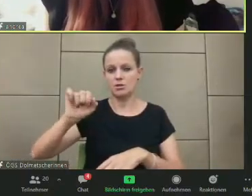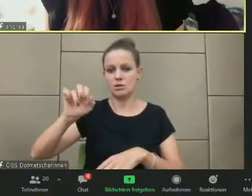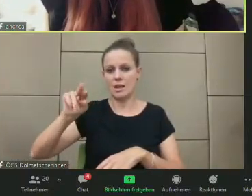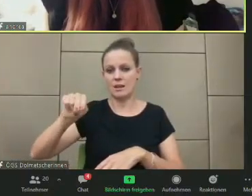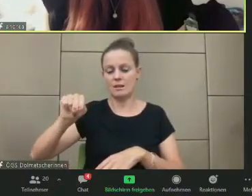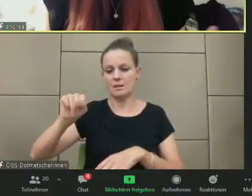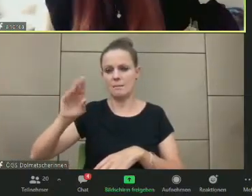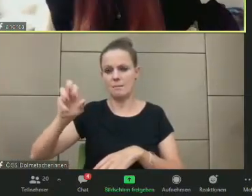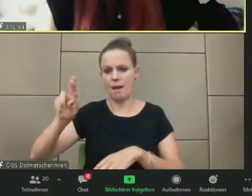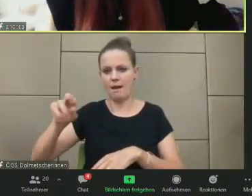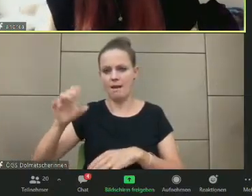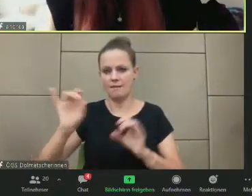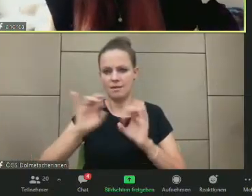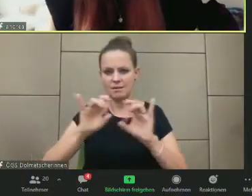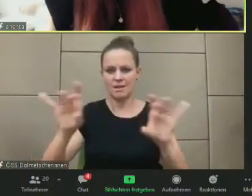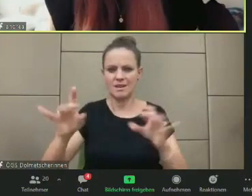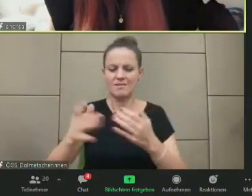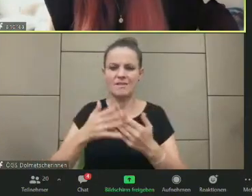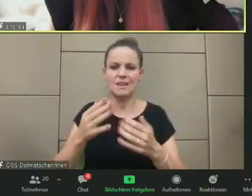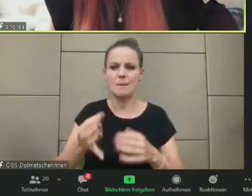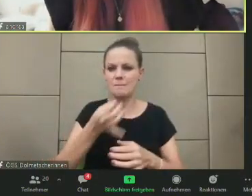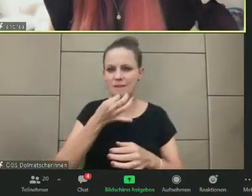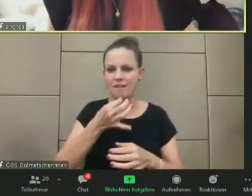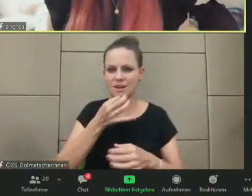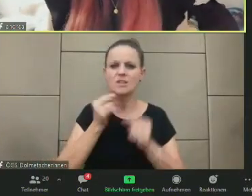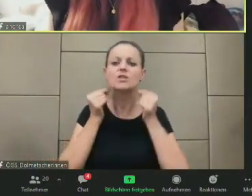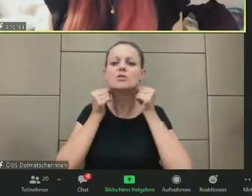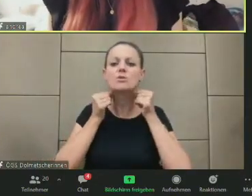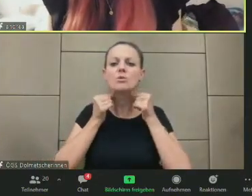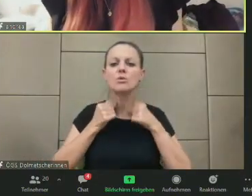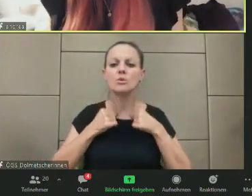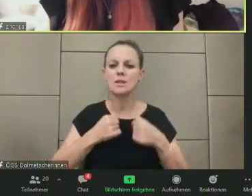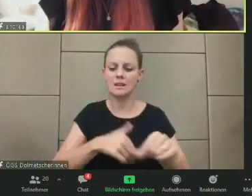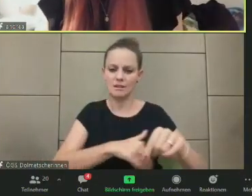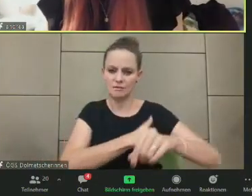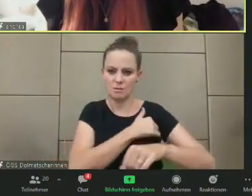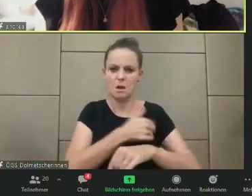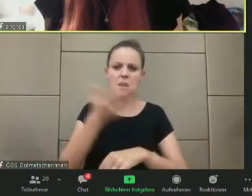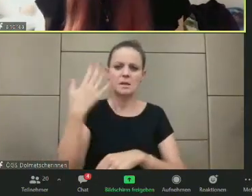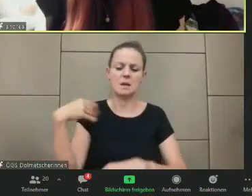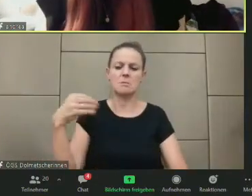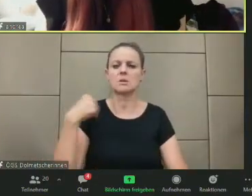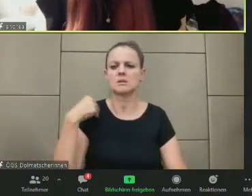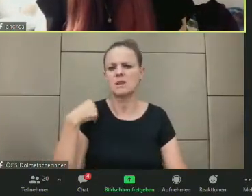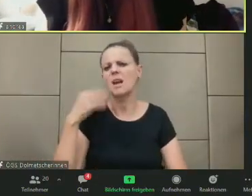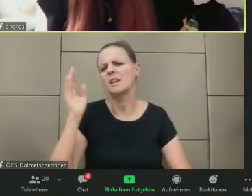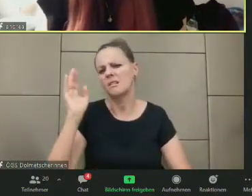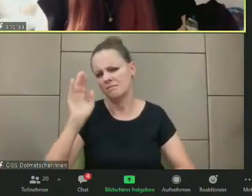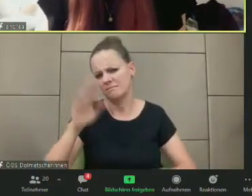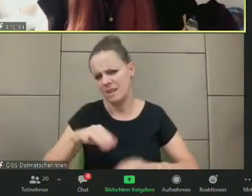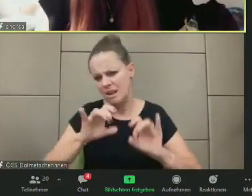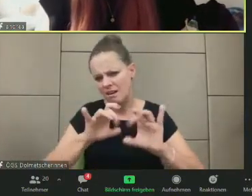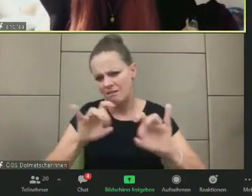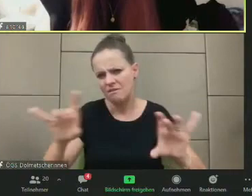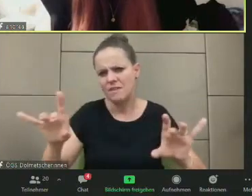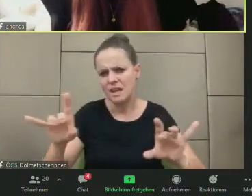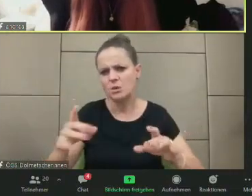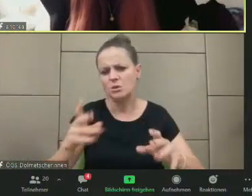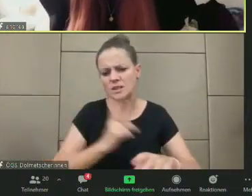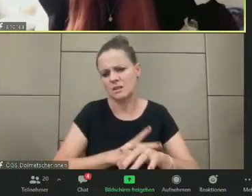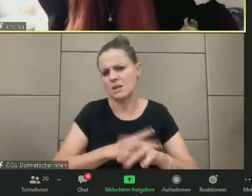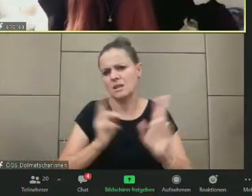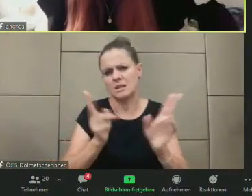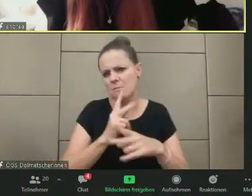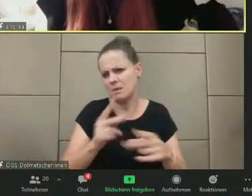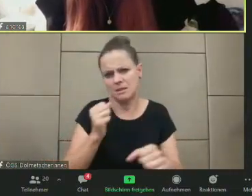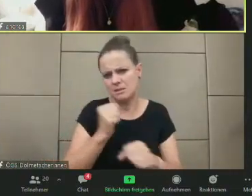das ist das Pfeiffersche Drüsenfieber, wird das auch oft genannt. Und mir hat man damals gesagt, naja, Viruserkrankung, kann man nichts machen, ruhen Sie sich ein